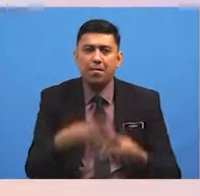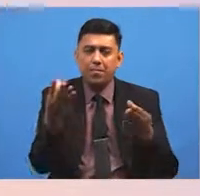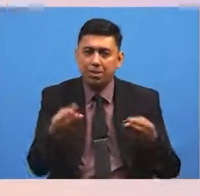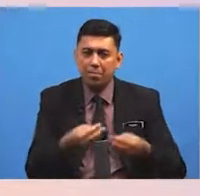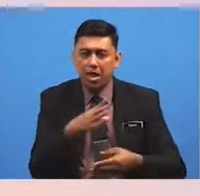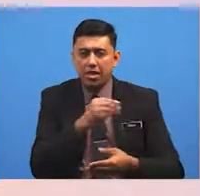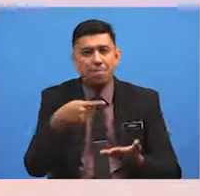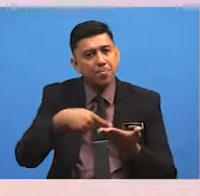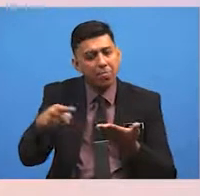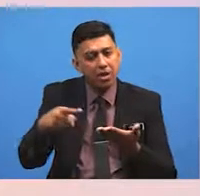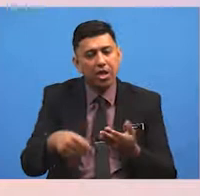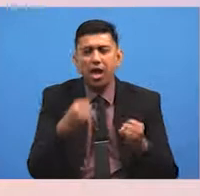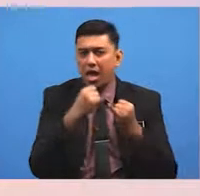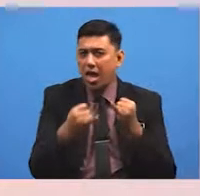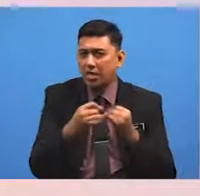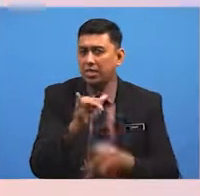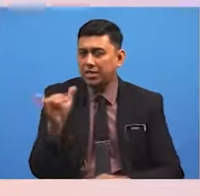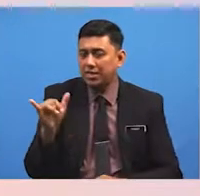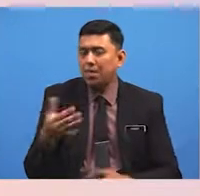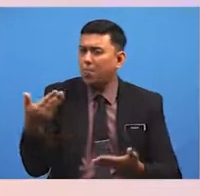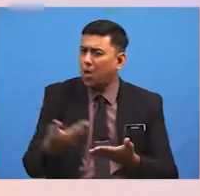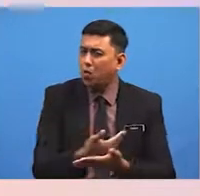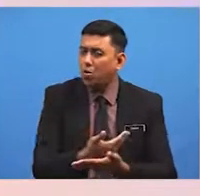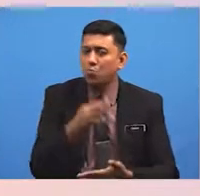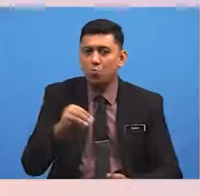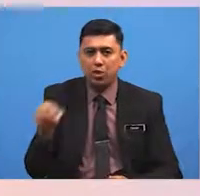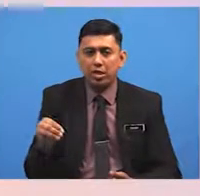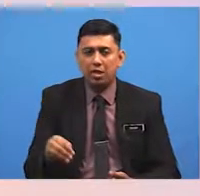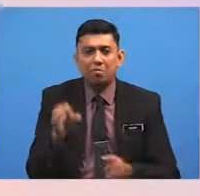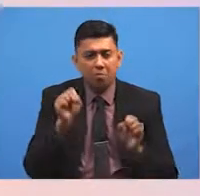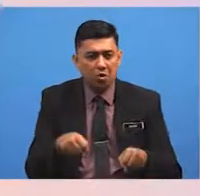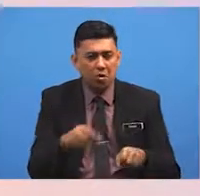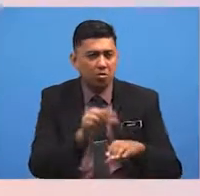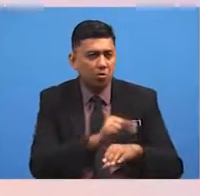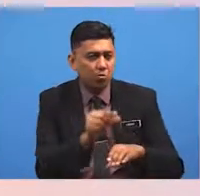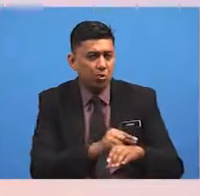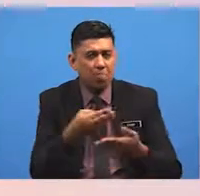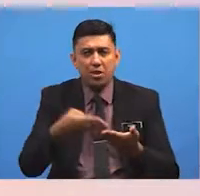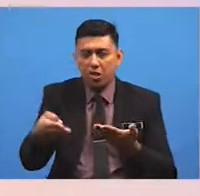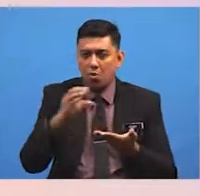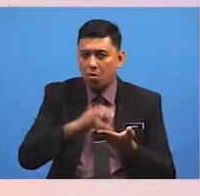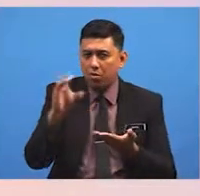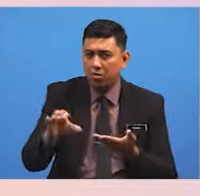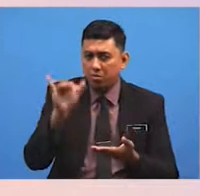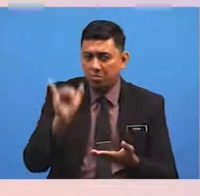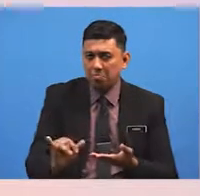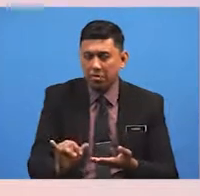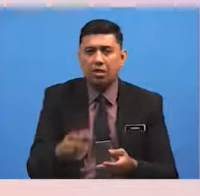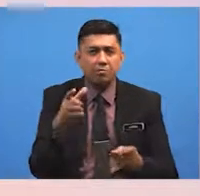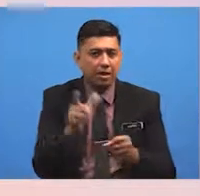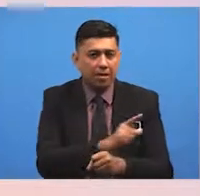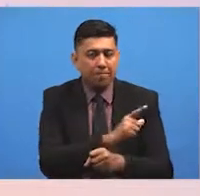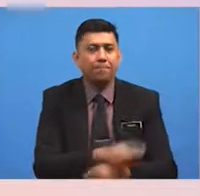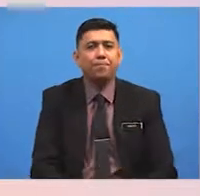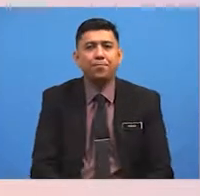dan pembayaran akhirnya barulah moge boleh menyedihkan belanjawan tunai ia lengkap